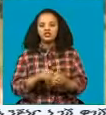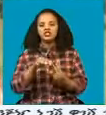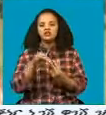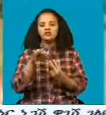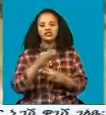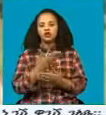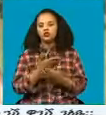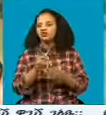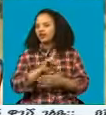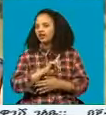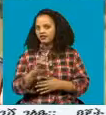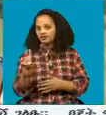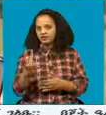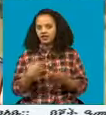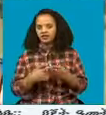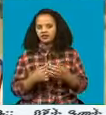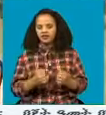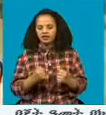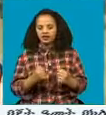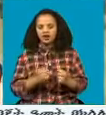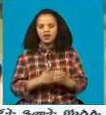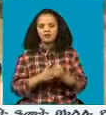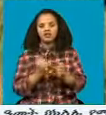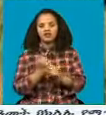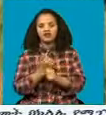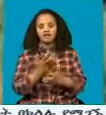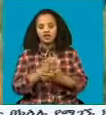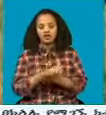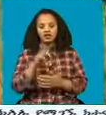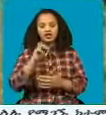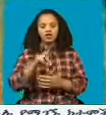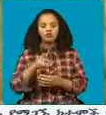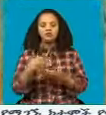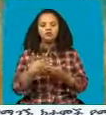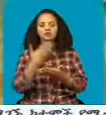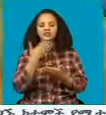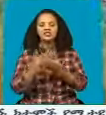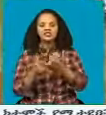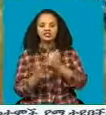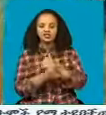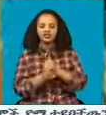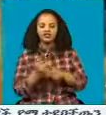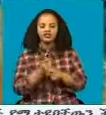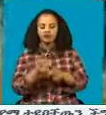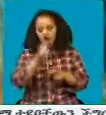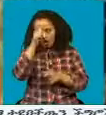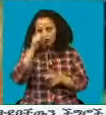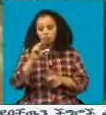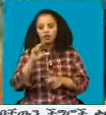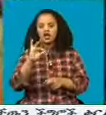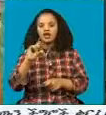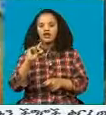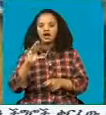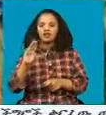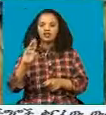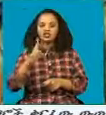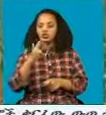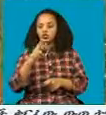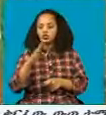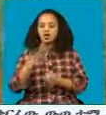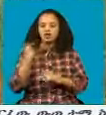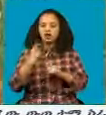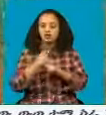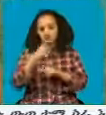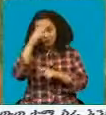ጉዳይ አይደለም። ይህንን ጠንካራ የአመራር ስርዓት ይፈልጋል። የደቡብ ምርጥ ዘር ድርጅት ስራ አስኪያጅ አቶ በላይ ሀሪሶም ባለፈው ዓመት